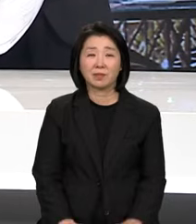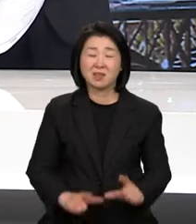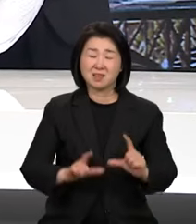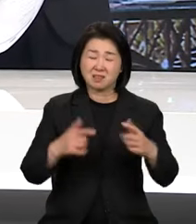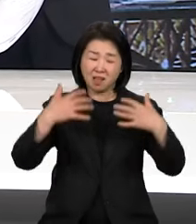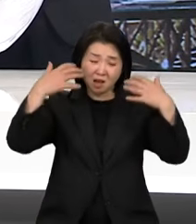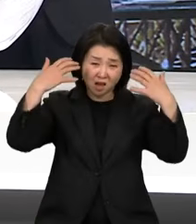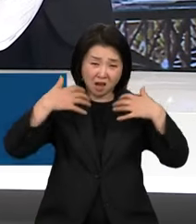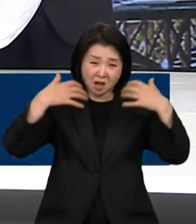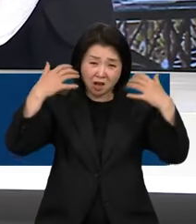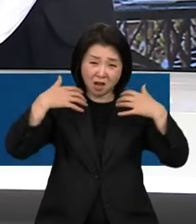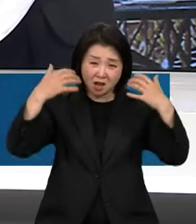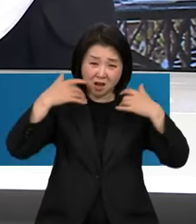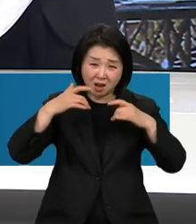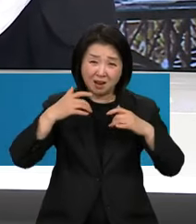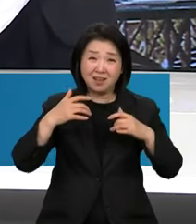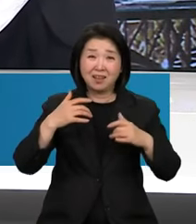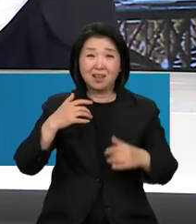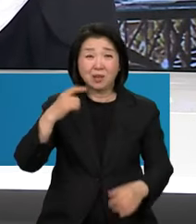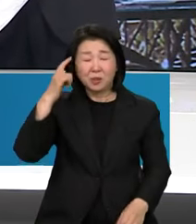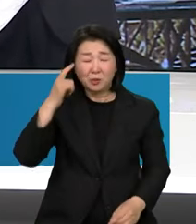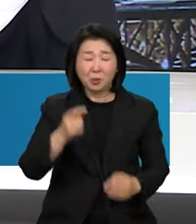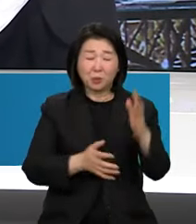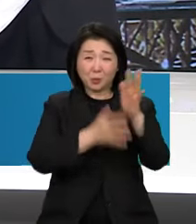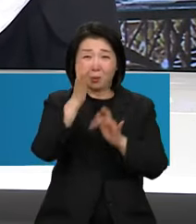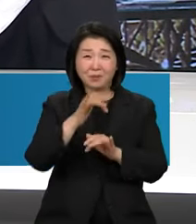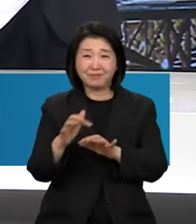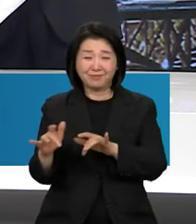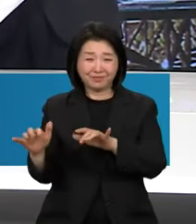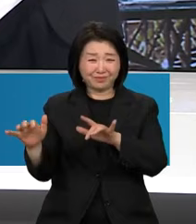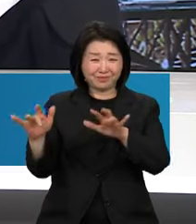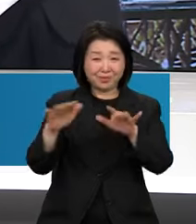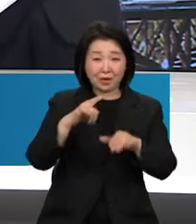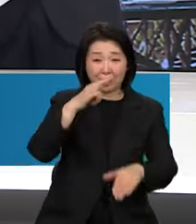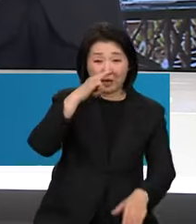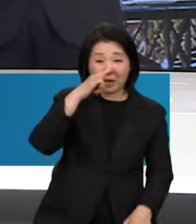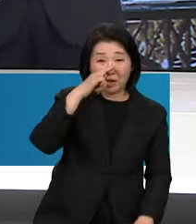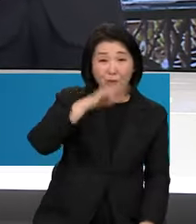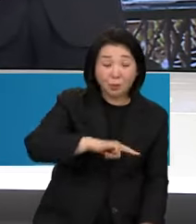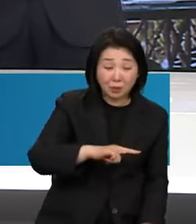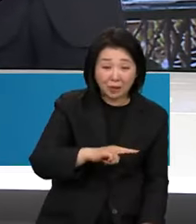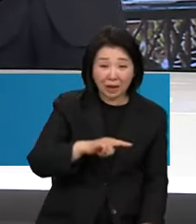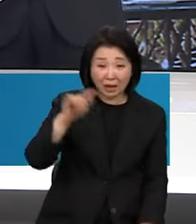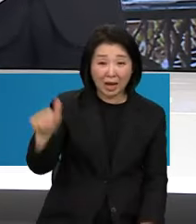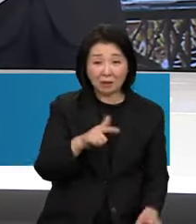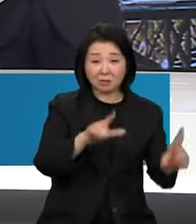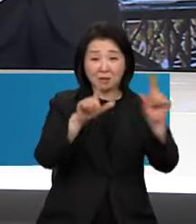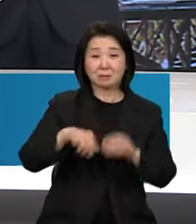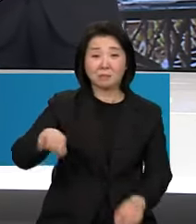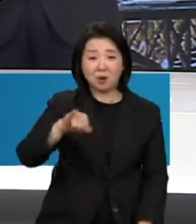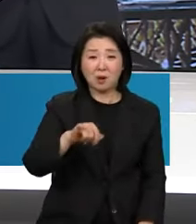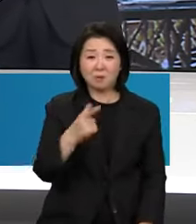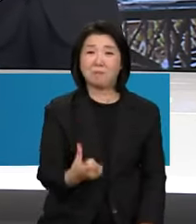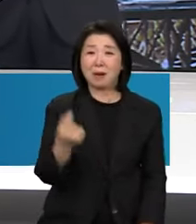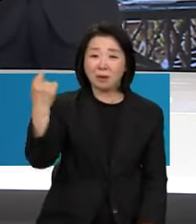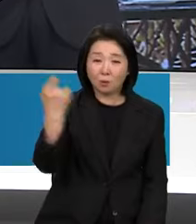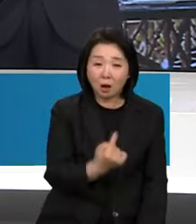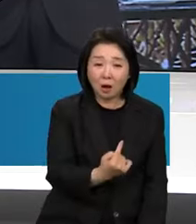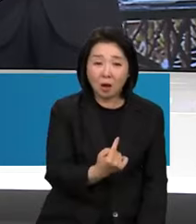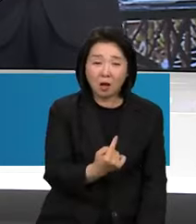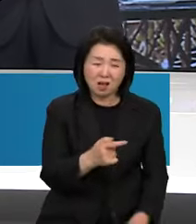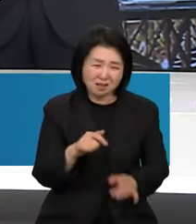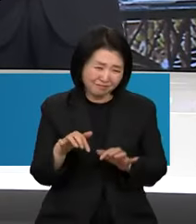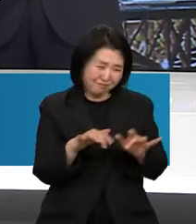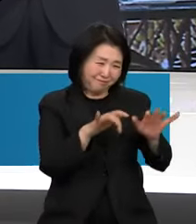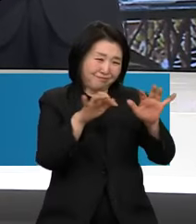날이 더워지면 때를 지어 몰려와 도심을 뒤덮는 동양 하루살이 올해는 더 일찍 나타났습니다 어떻게 이런 대규모